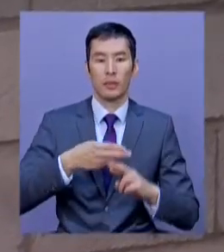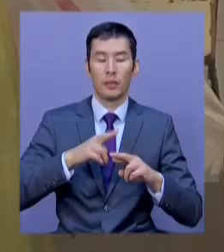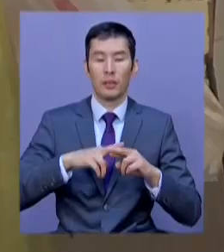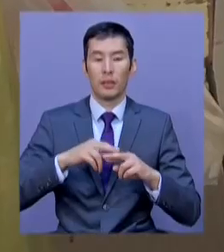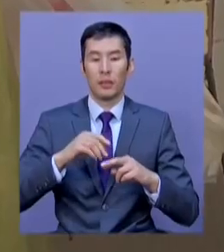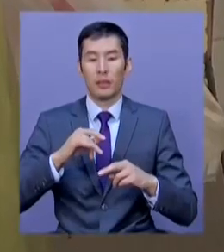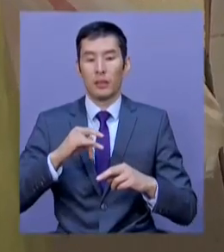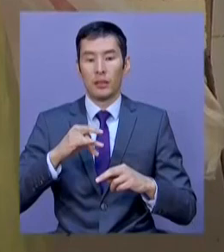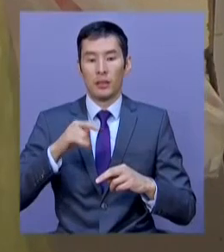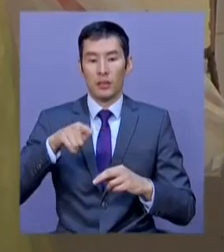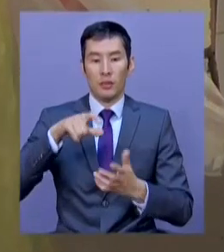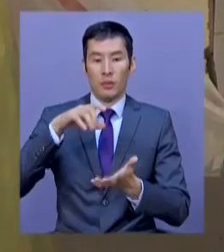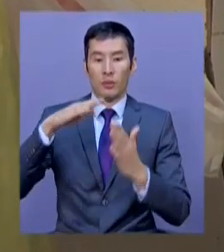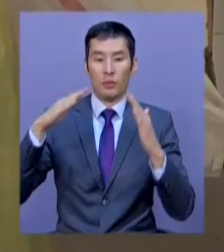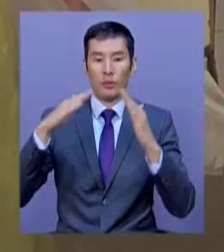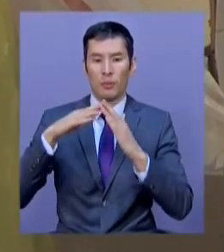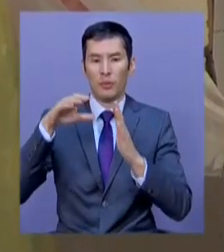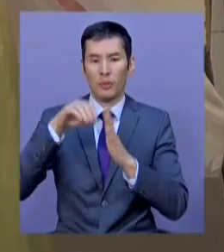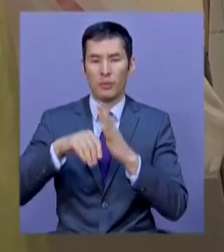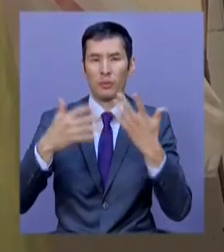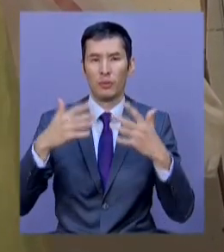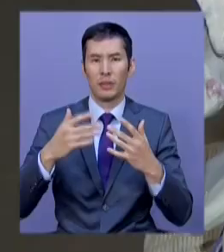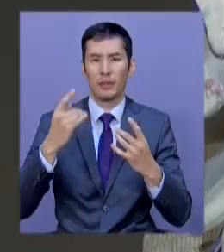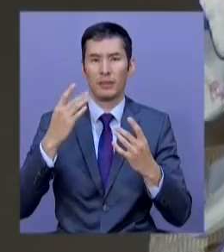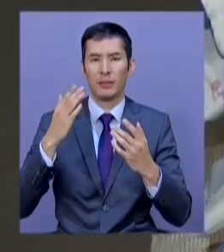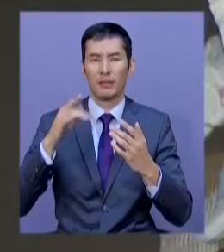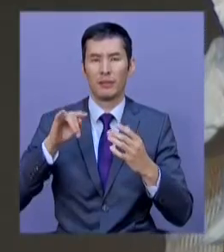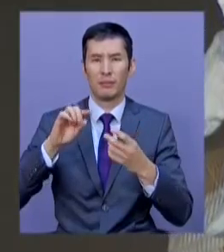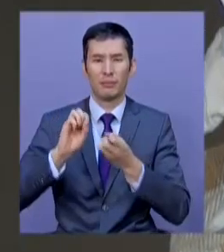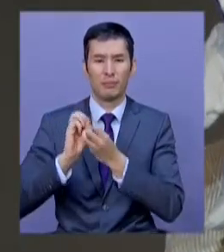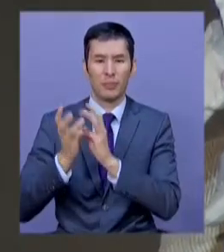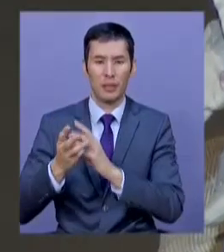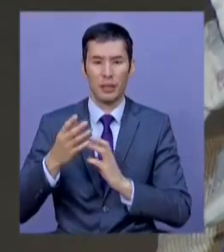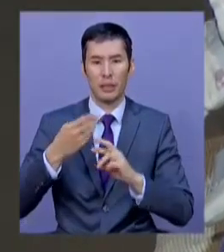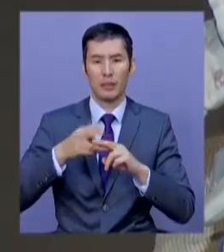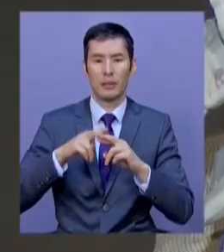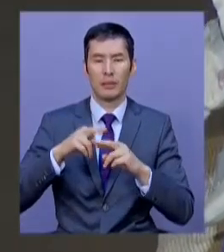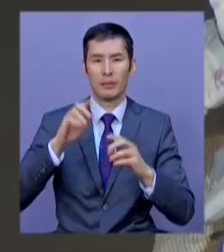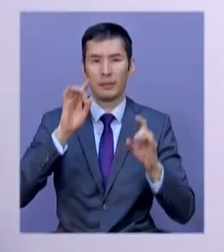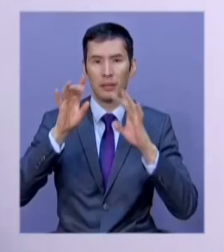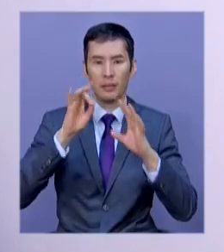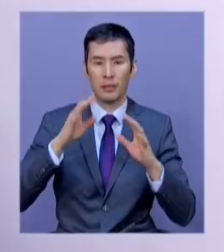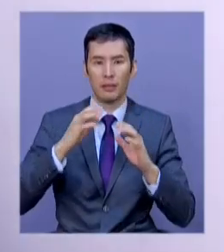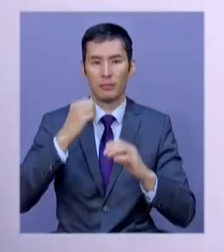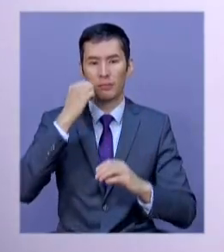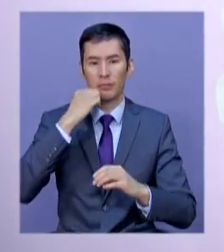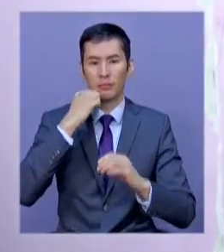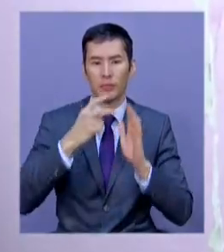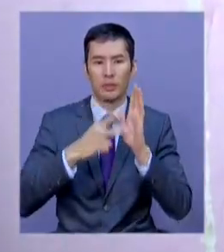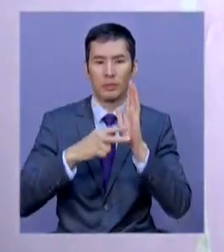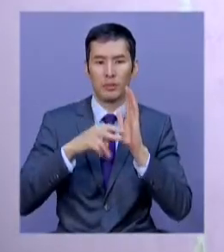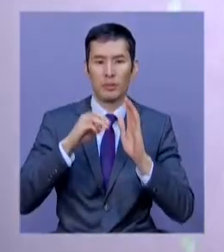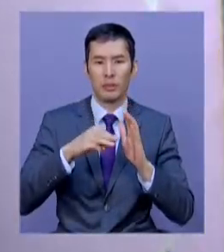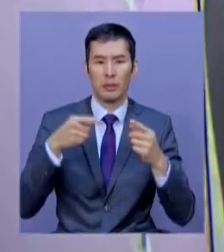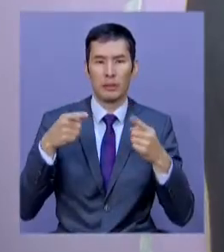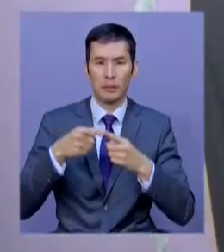ауласындағы қабырғасы қақырап, табалдырғы тозған, еденінен сыз өтетін бір бөлмені жалғалып, күн көріп жатқан 70 жастағы Күлдәрия апаның